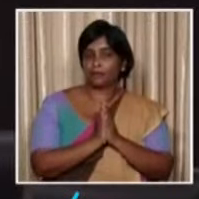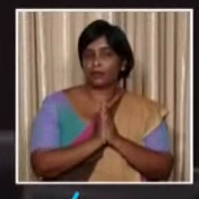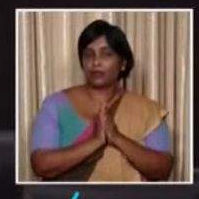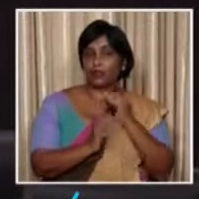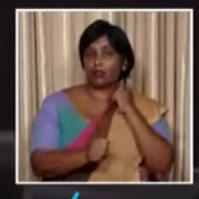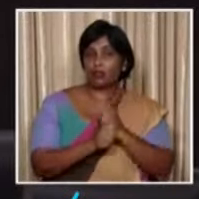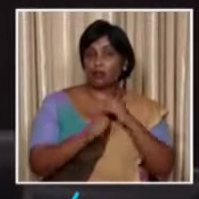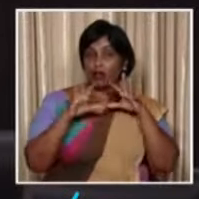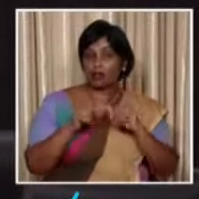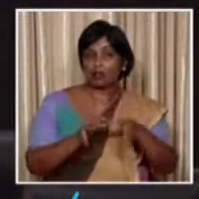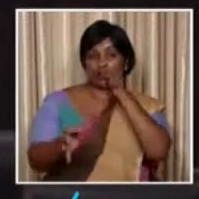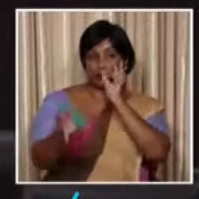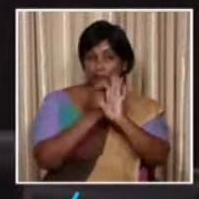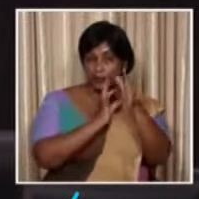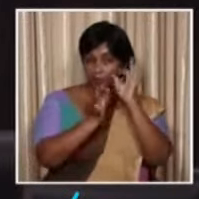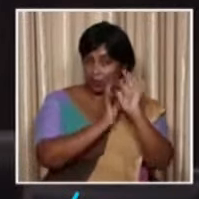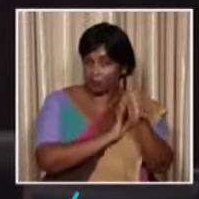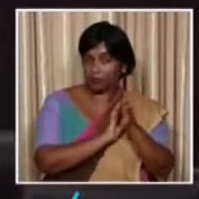රාජ්‍ය දේපල ගිනි තියලා